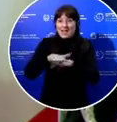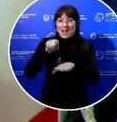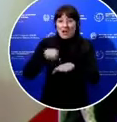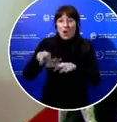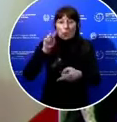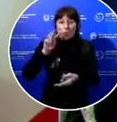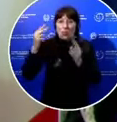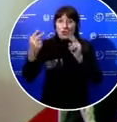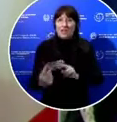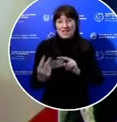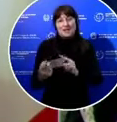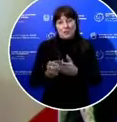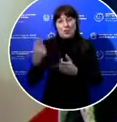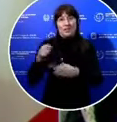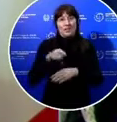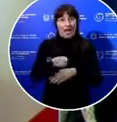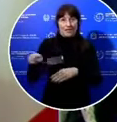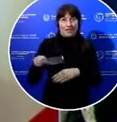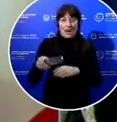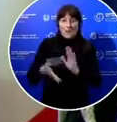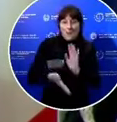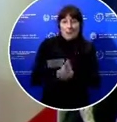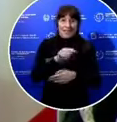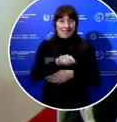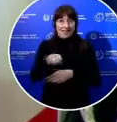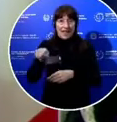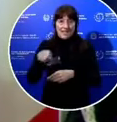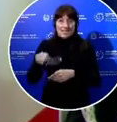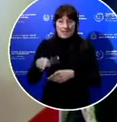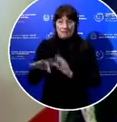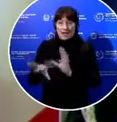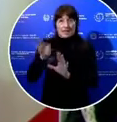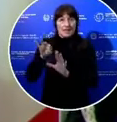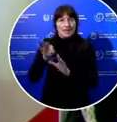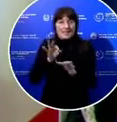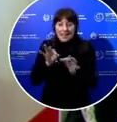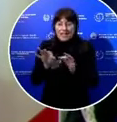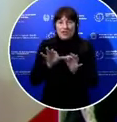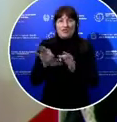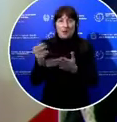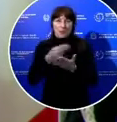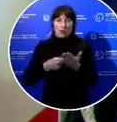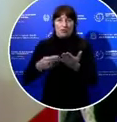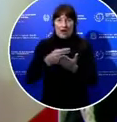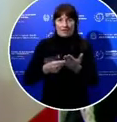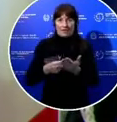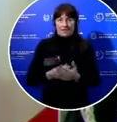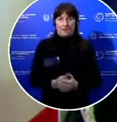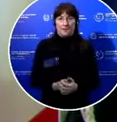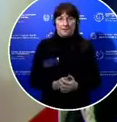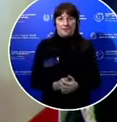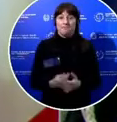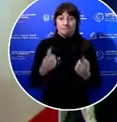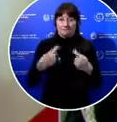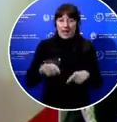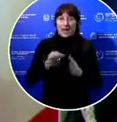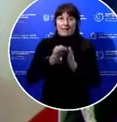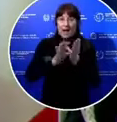vista più basso, quello dal quale elaborare strategie e progetti. Infatti i dati e i